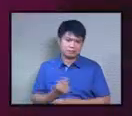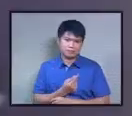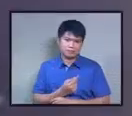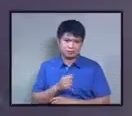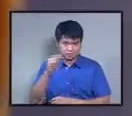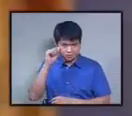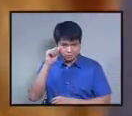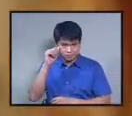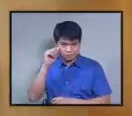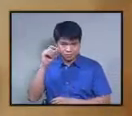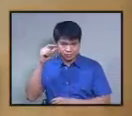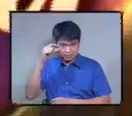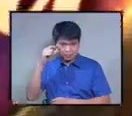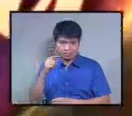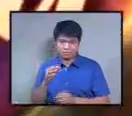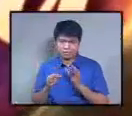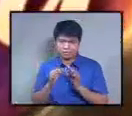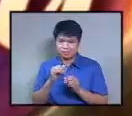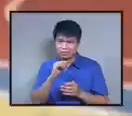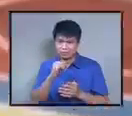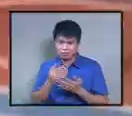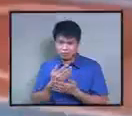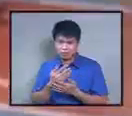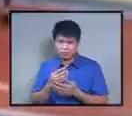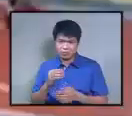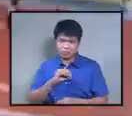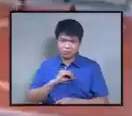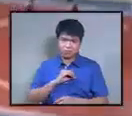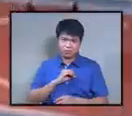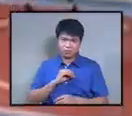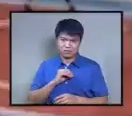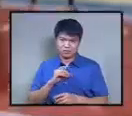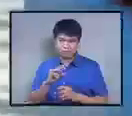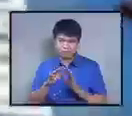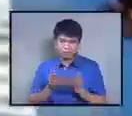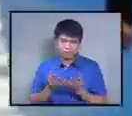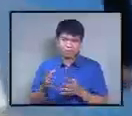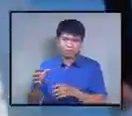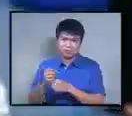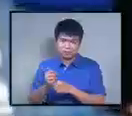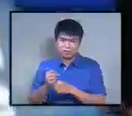Apostol Apollo Kibuloy. Kung hindi lang new owner of the world at kinuha lang sana, matagal lang nag-champion